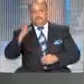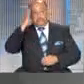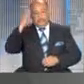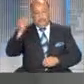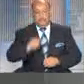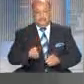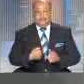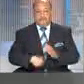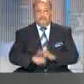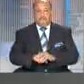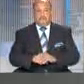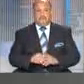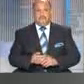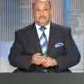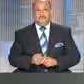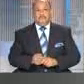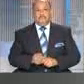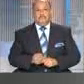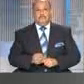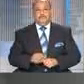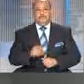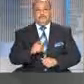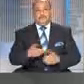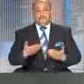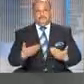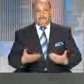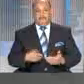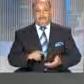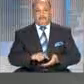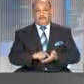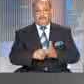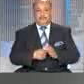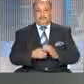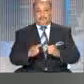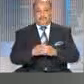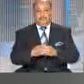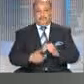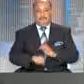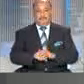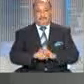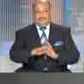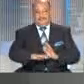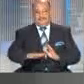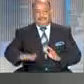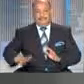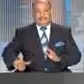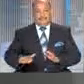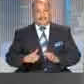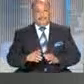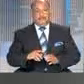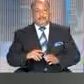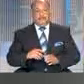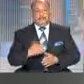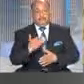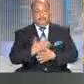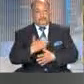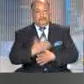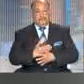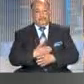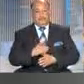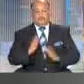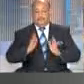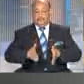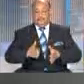حيث يفتقر ملعب هذا الفريق العريق الى ابسط المرافق الضروريه لممارسه النشاط الرياضي. في الشهر هذا